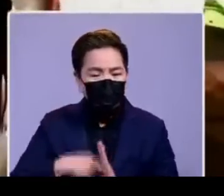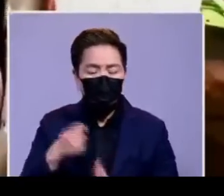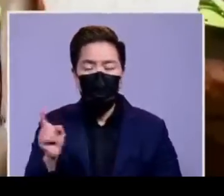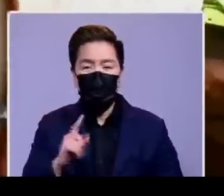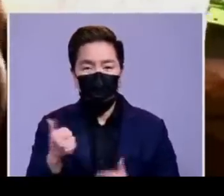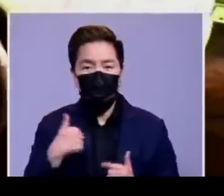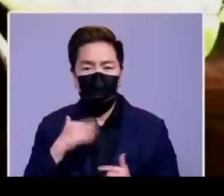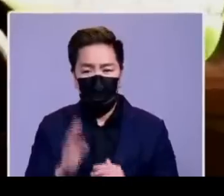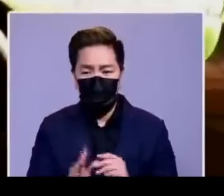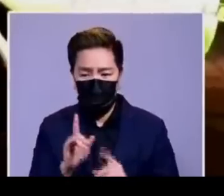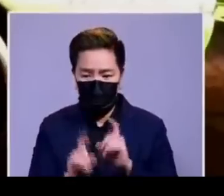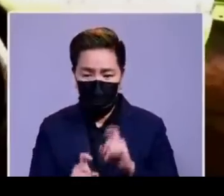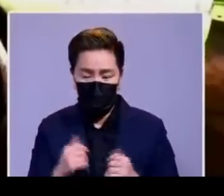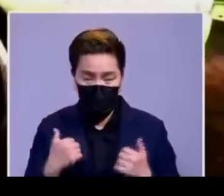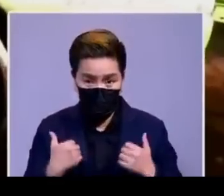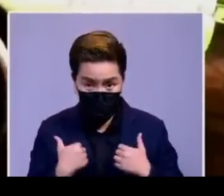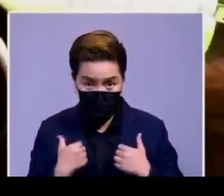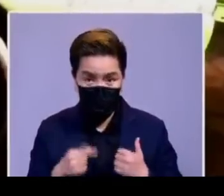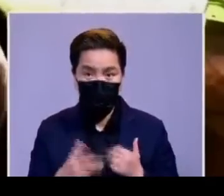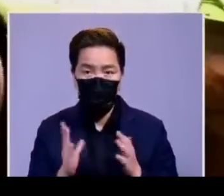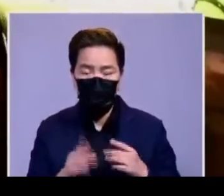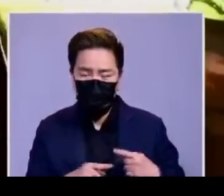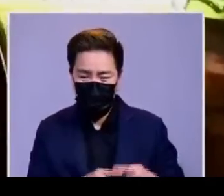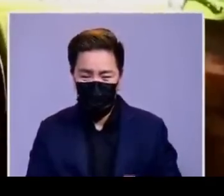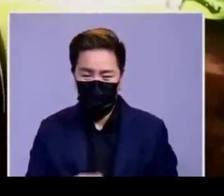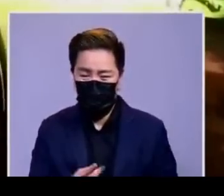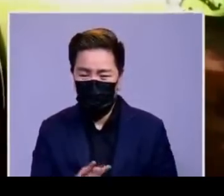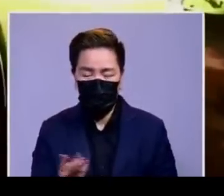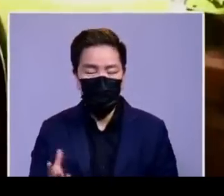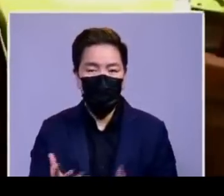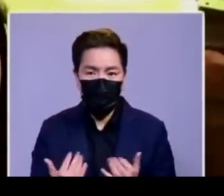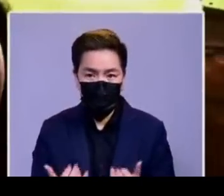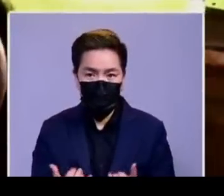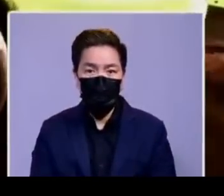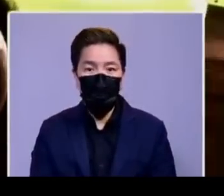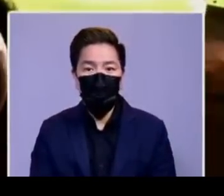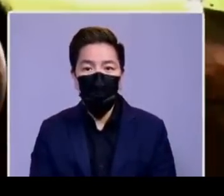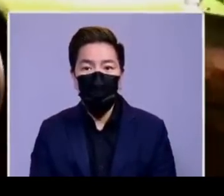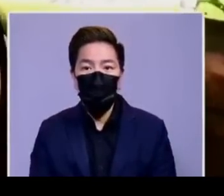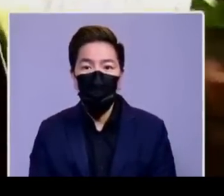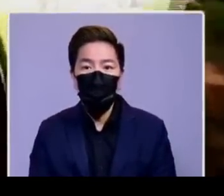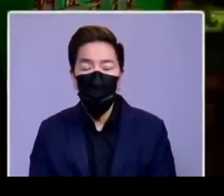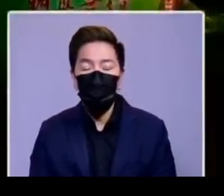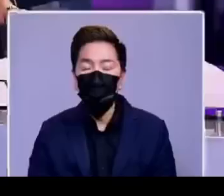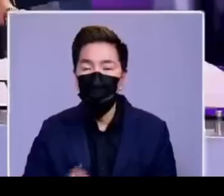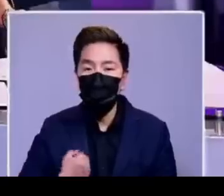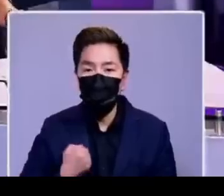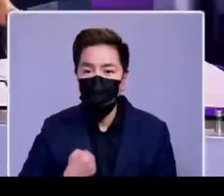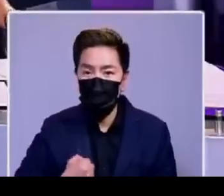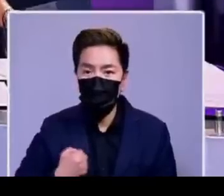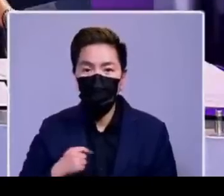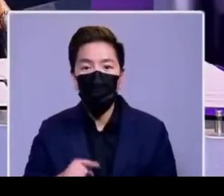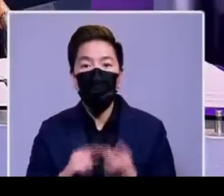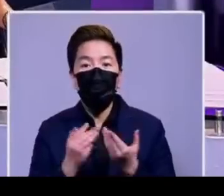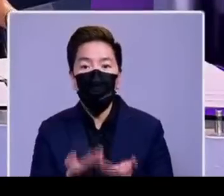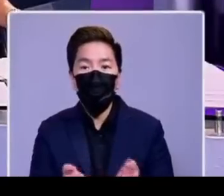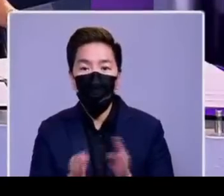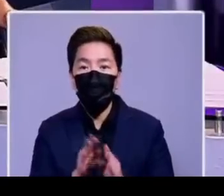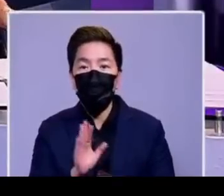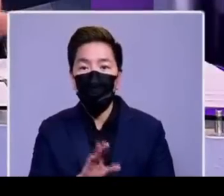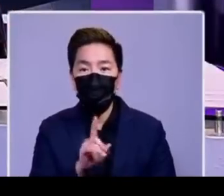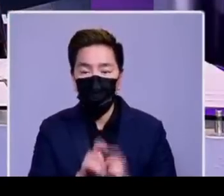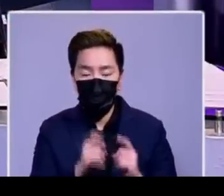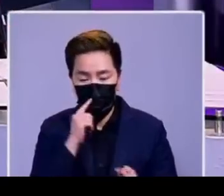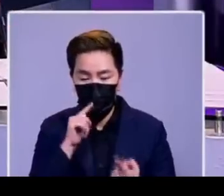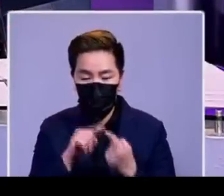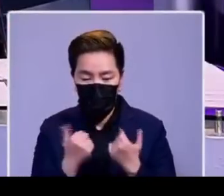ากอะไรจนทำให้มีทั้งผู้เสียชีวิตและผู้ที่ได้รับบาดเจ็บด้วยนะครับ ต้องขอแสดงความเสียใจนะคะถือว่าเป็นเ